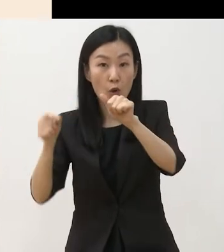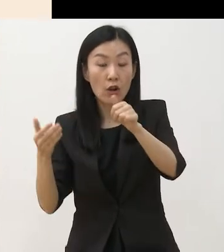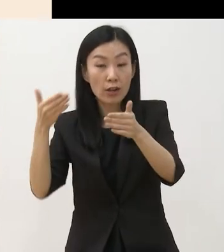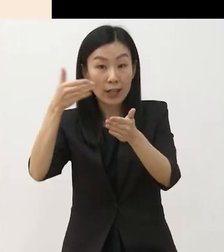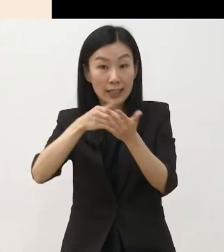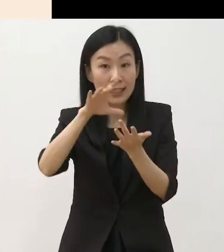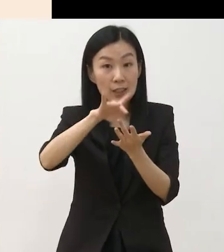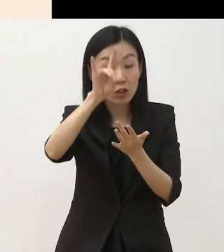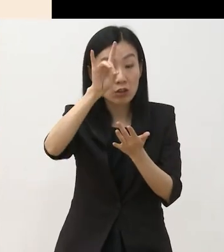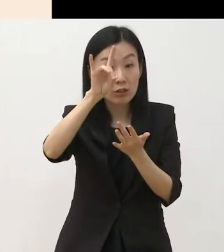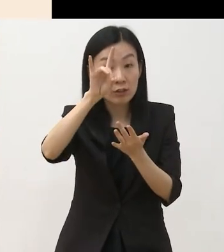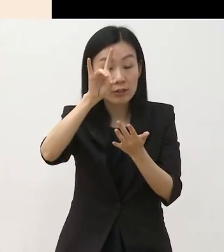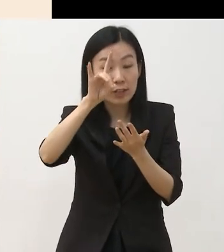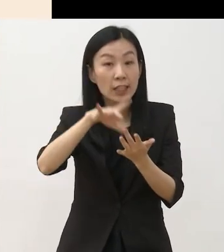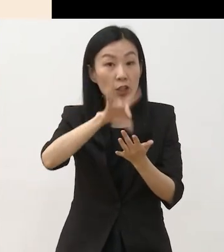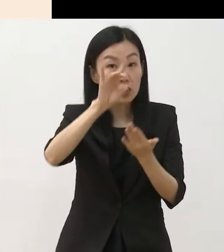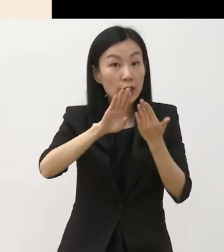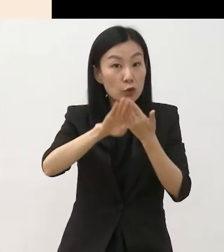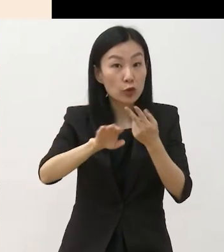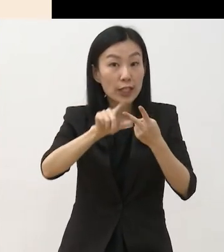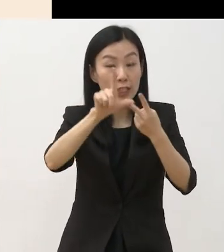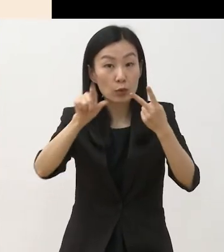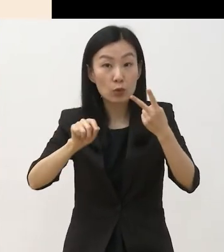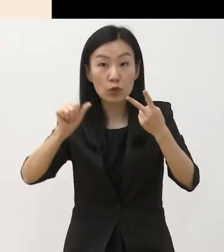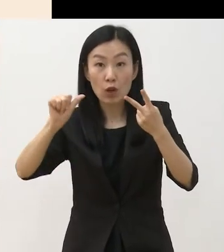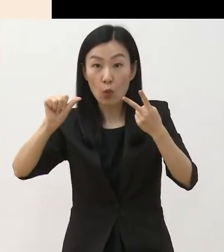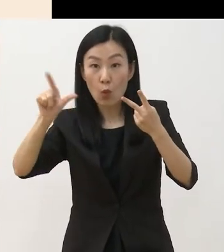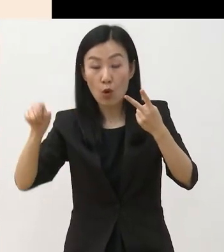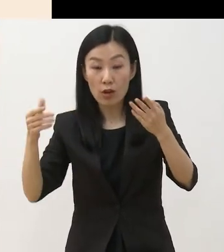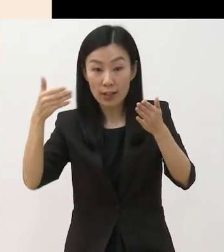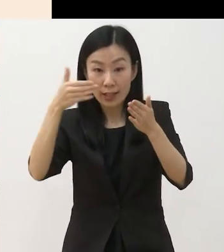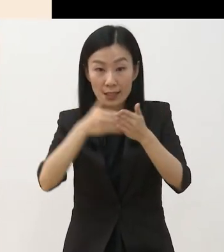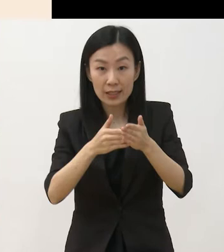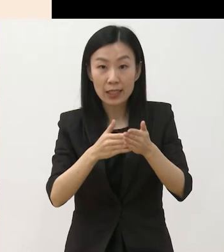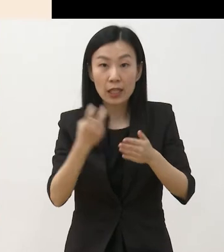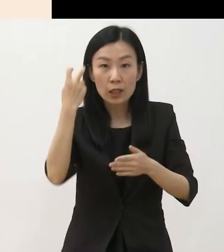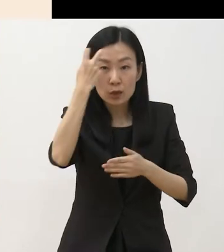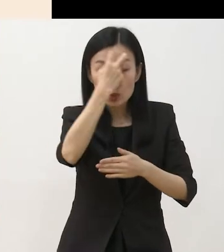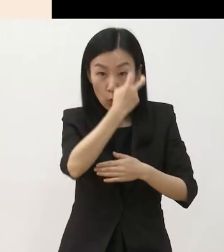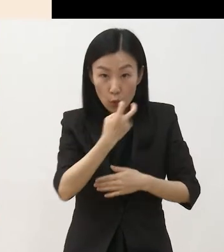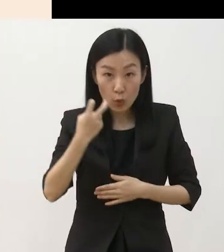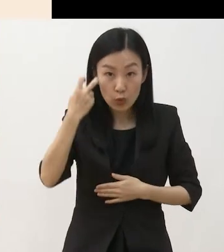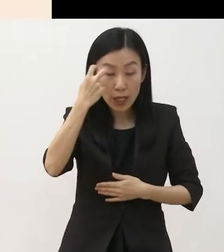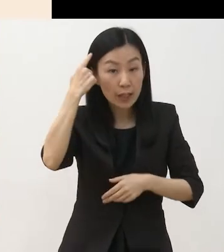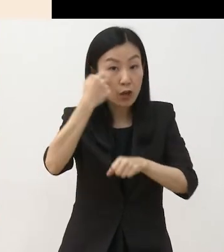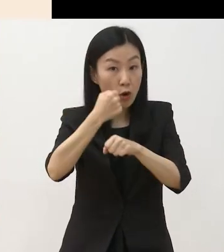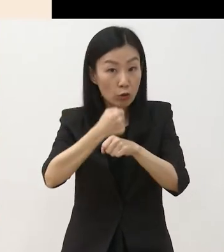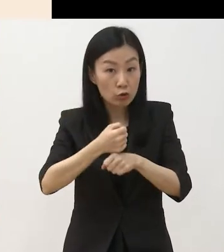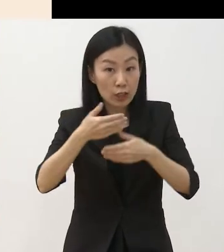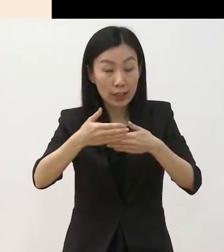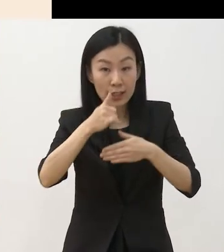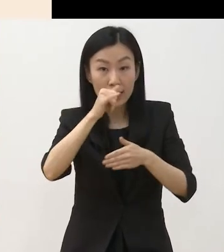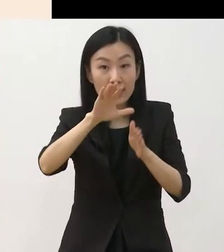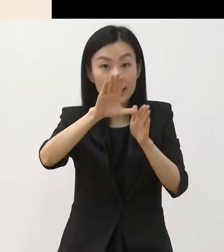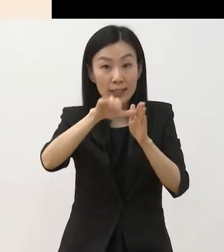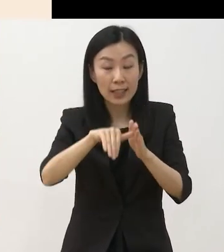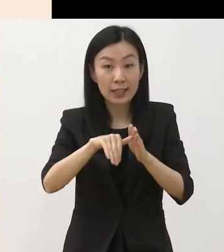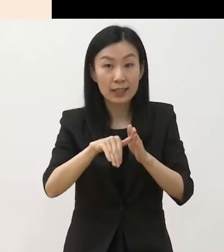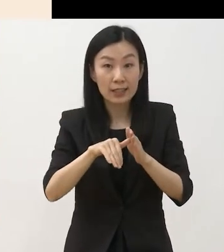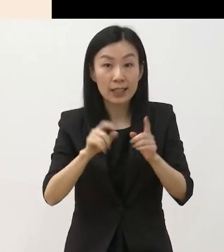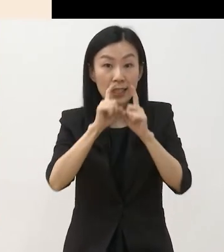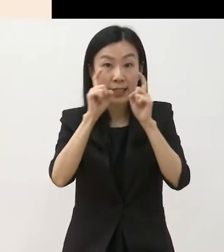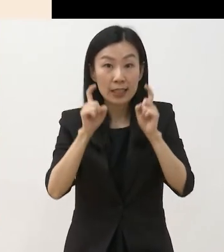선정이 된 이후에는 2월부터 5월까지 조사 연구 단계를 거치게 됩니다. 이때는